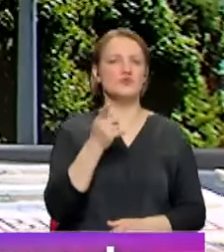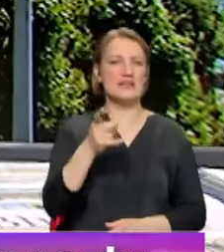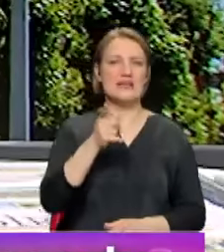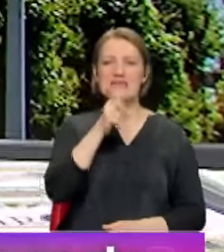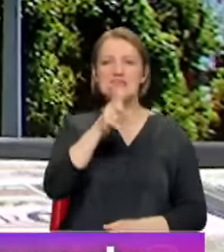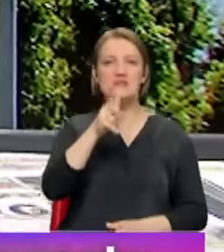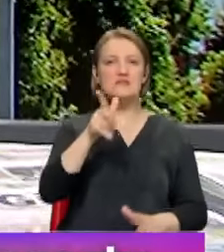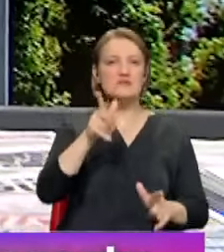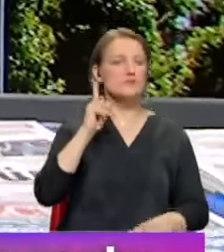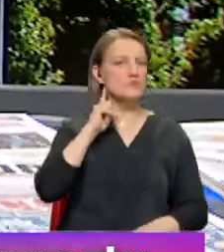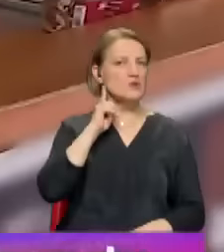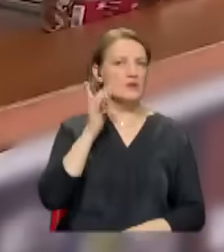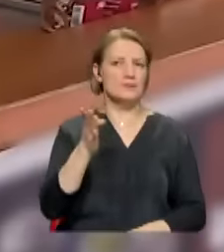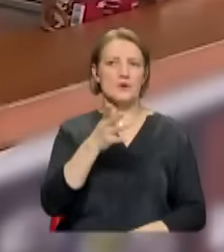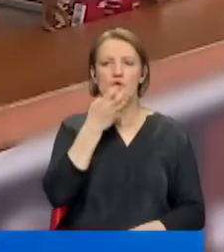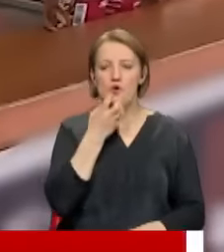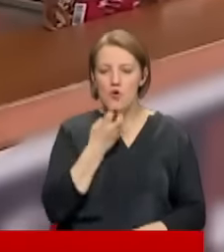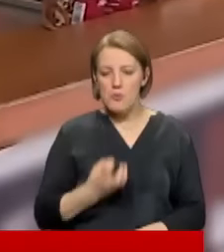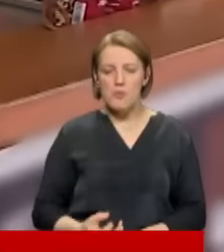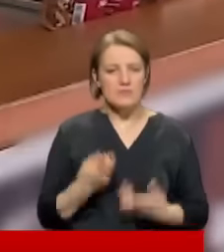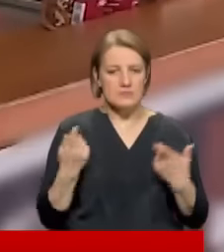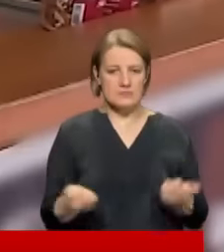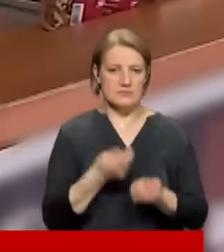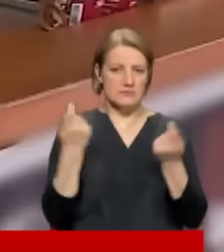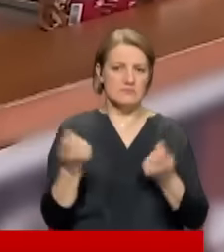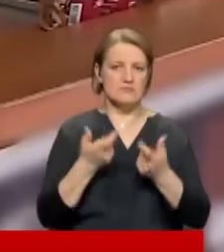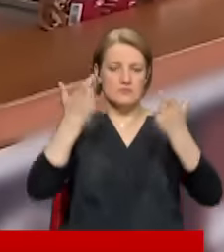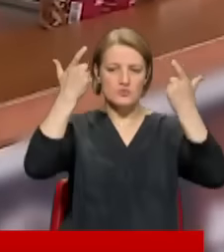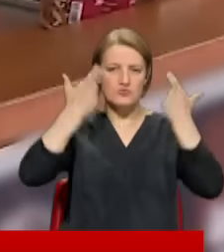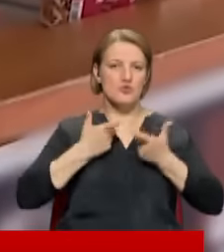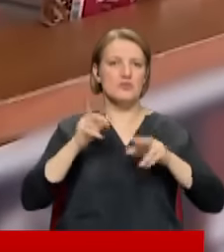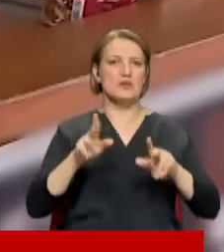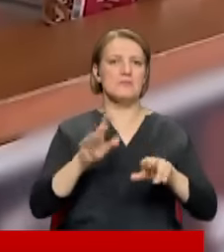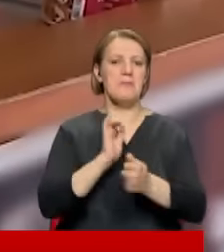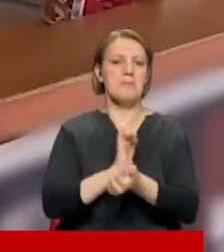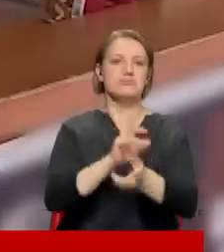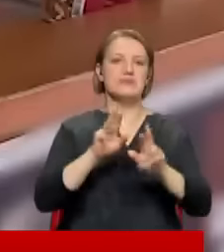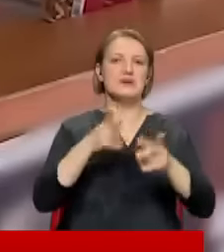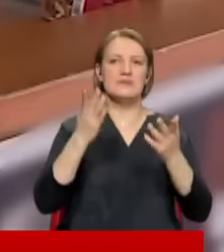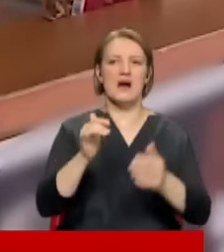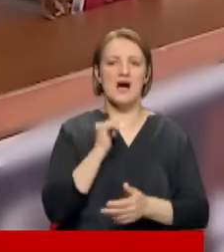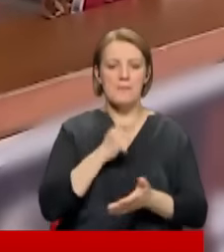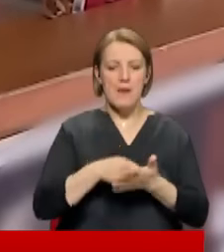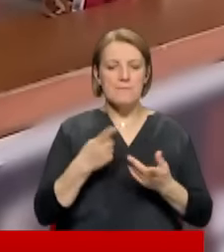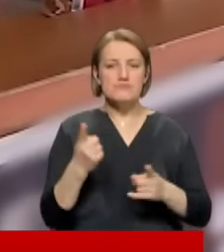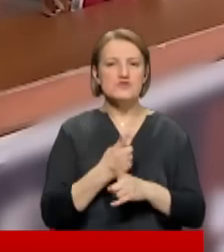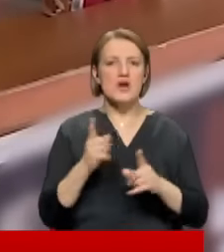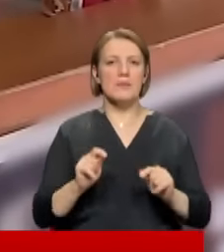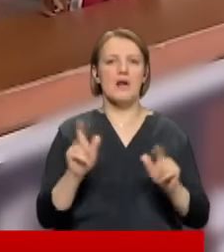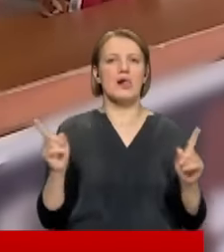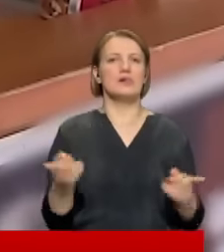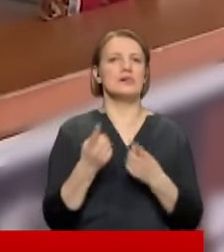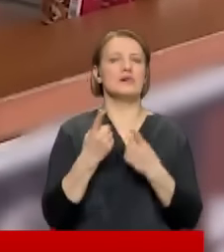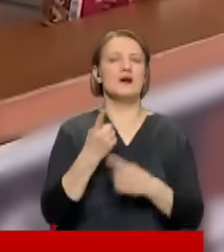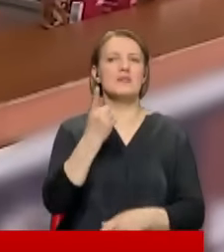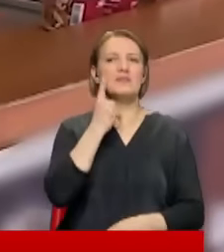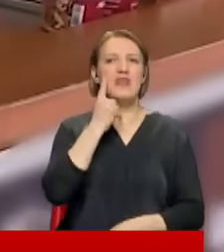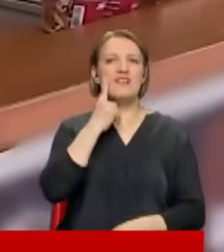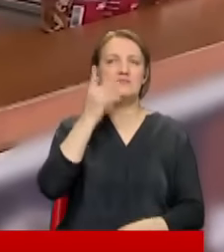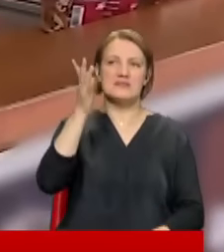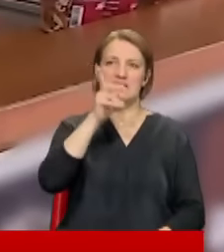duyalım. Ömür boyu çalışmakla yekümlü ve mahkum gibiyiz. Asgari ücretle hiçbir şey yapılmıyor. Yani